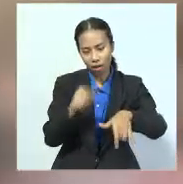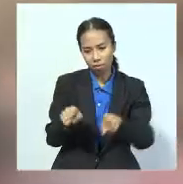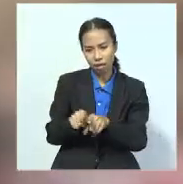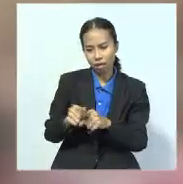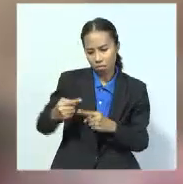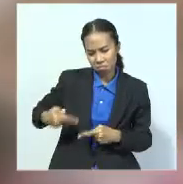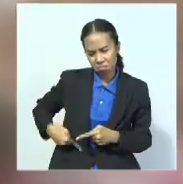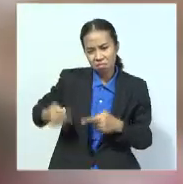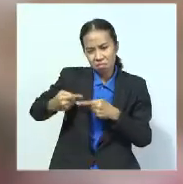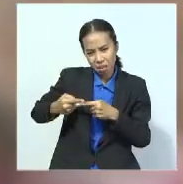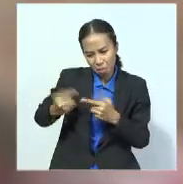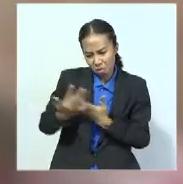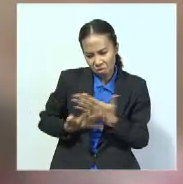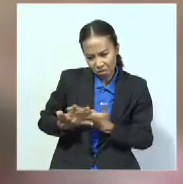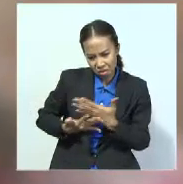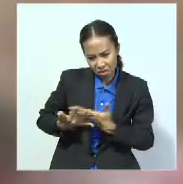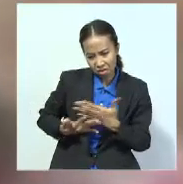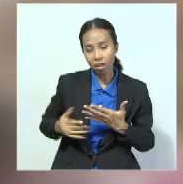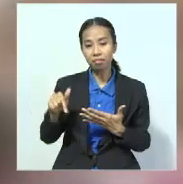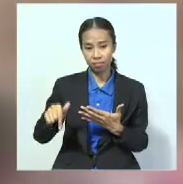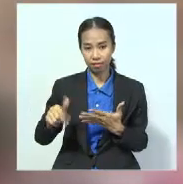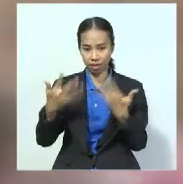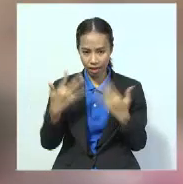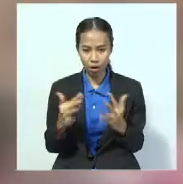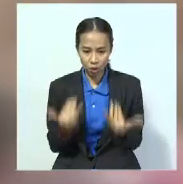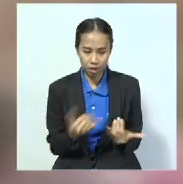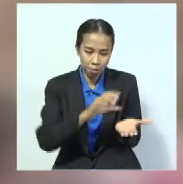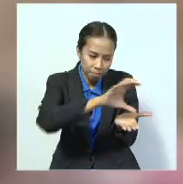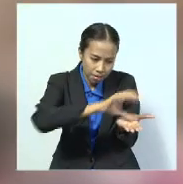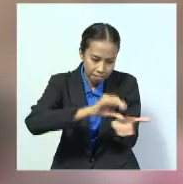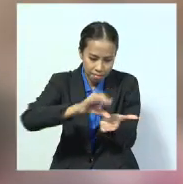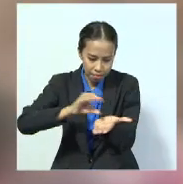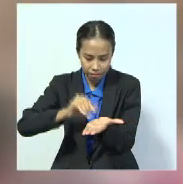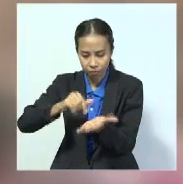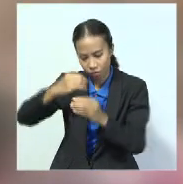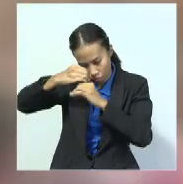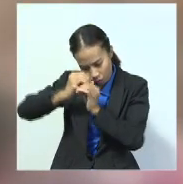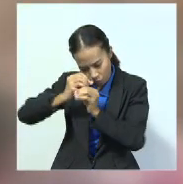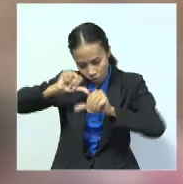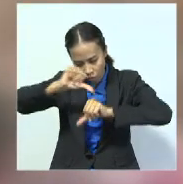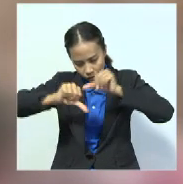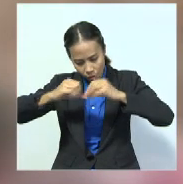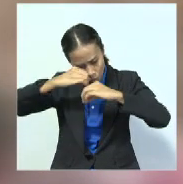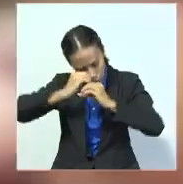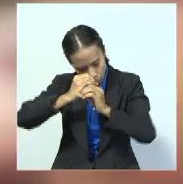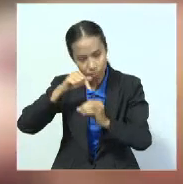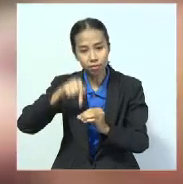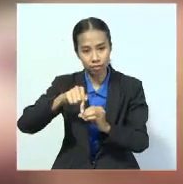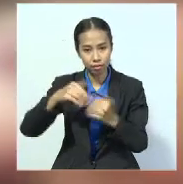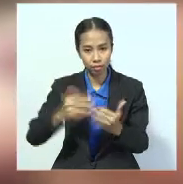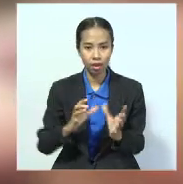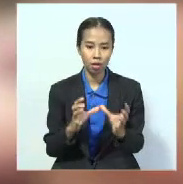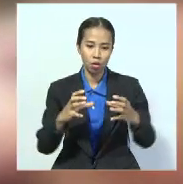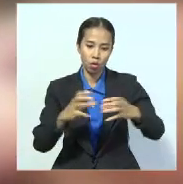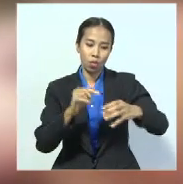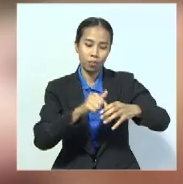ช้ำเน่าและมีลิ่มเลือดจำนวนมากเจ้าหน้าที่จึงเก็บชิ้นส่วนต่างๆนำไปตรวจสอบในห้องแลบซึ่งช้างที่ตายเนี่ยเป็นช้าง